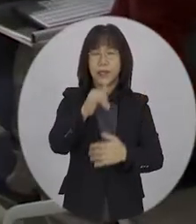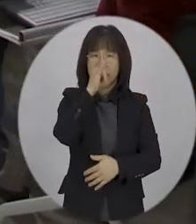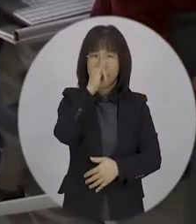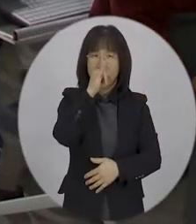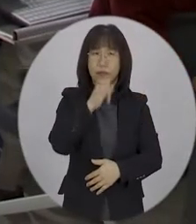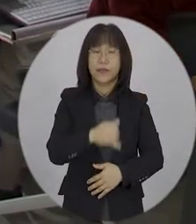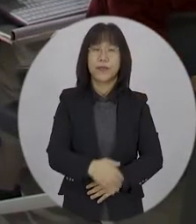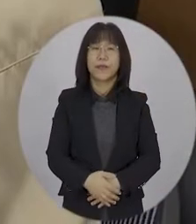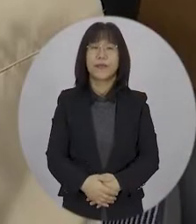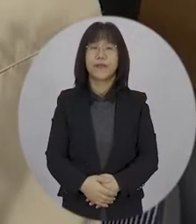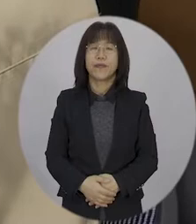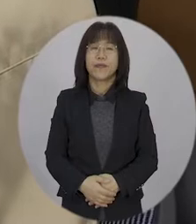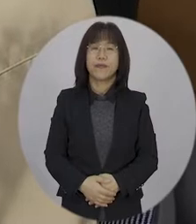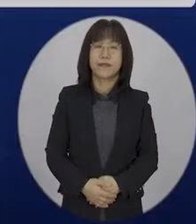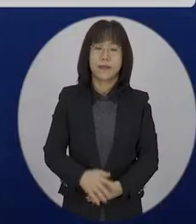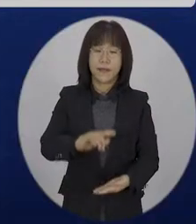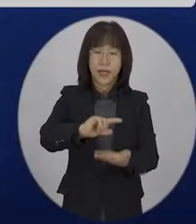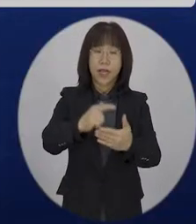있습니다